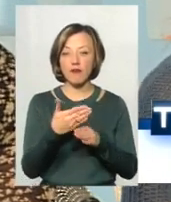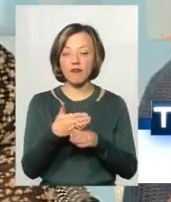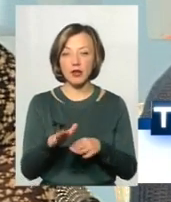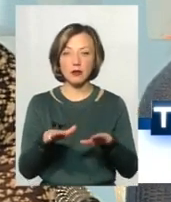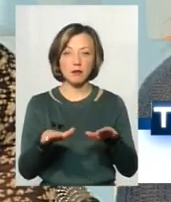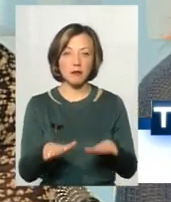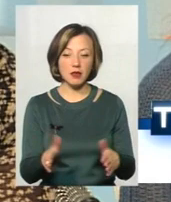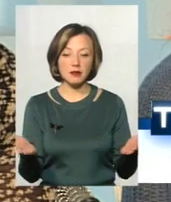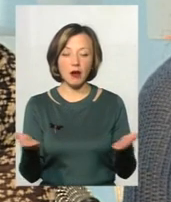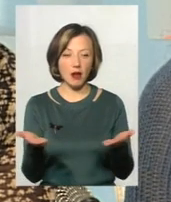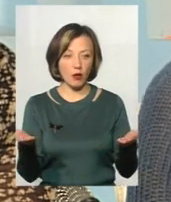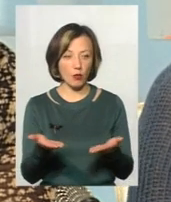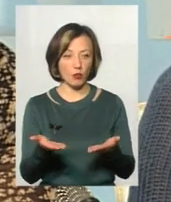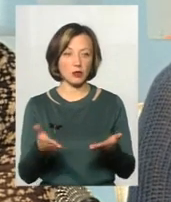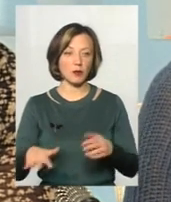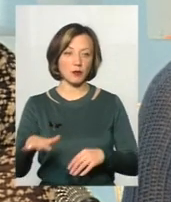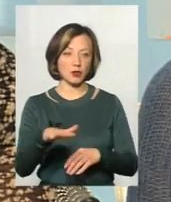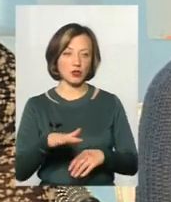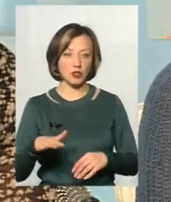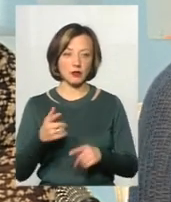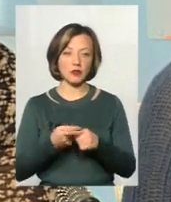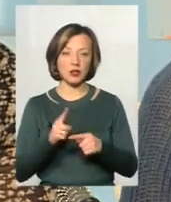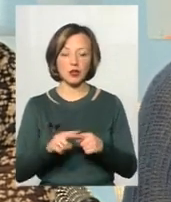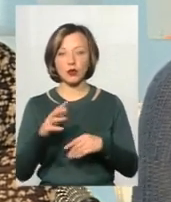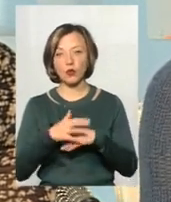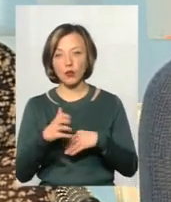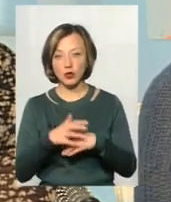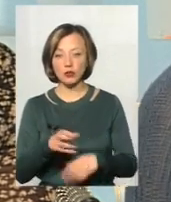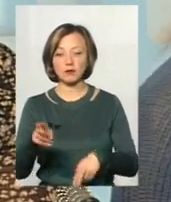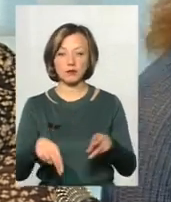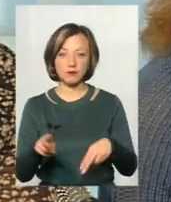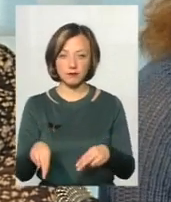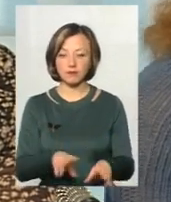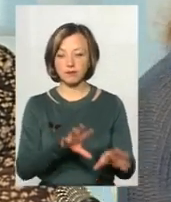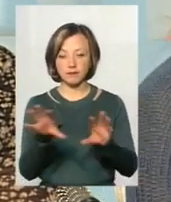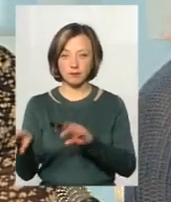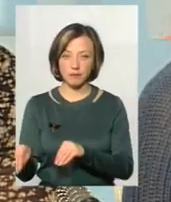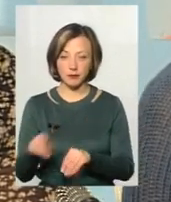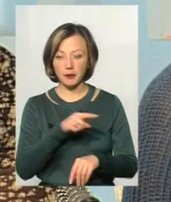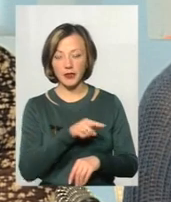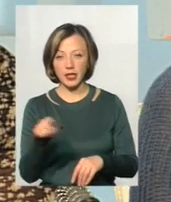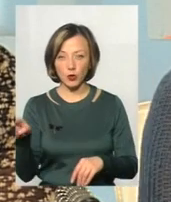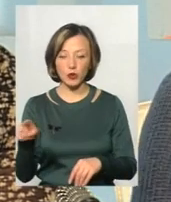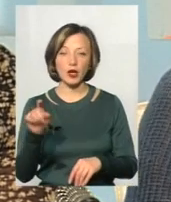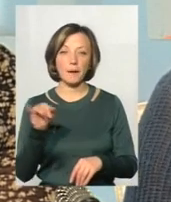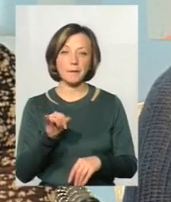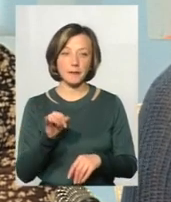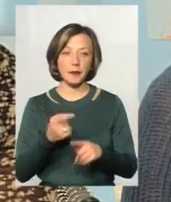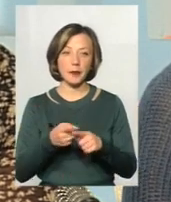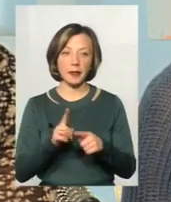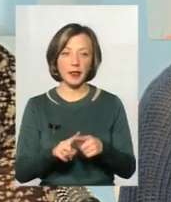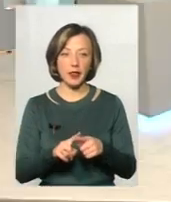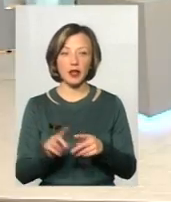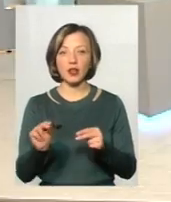где-то какое-то помещение для того, чтобы вот эти кошки проходили этот период стерилизации, потом лечение, относились на